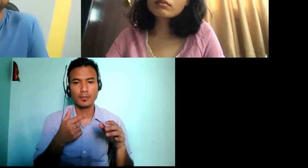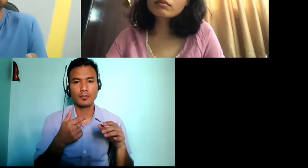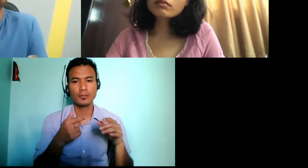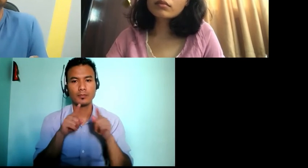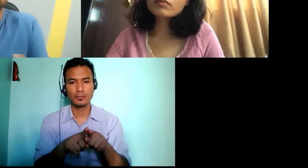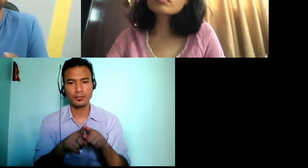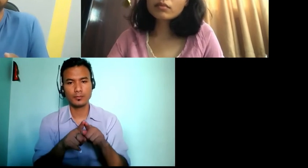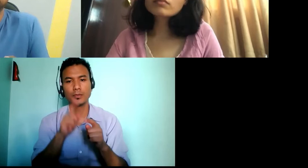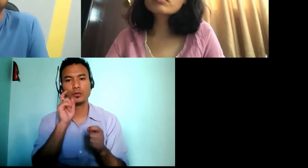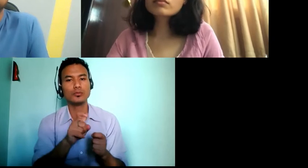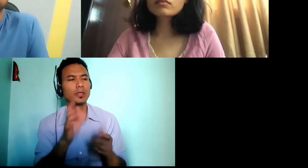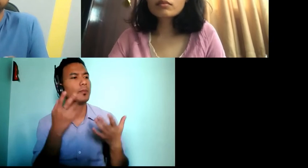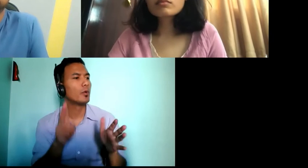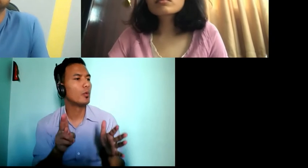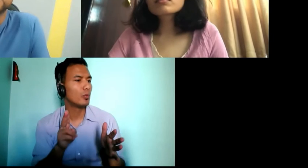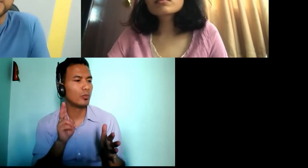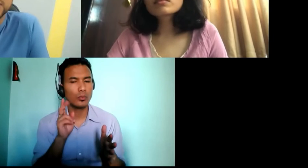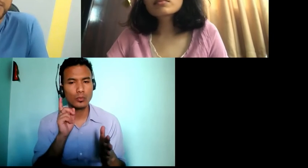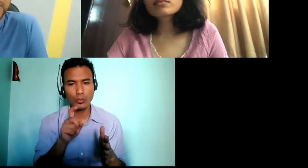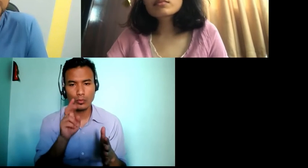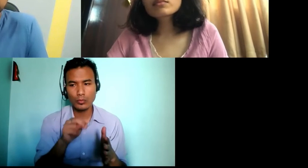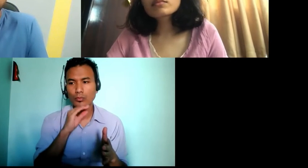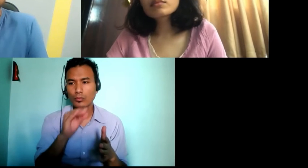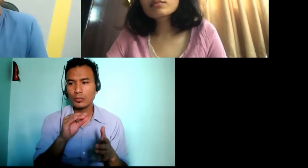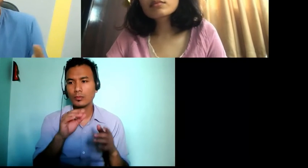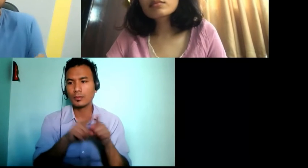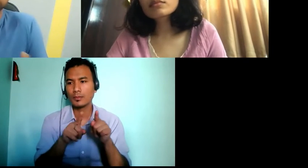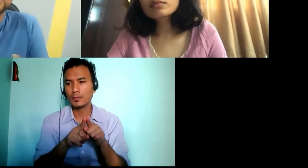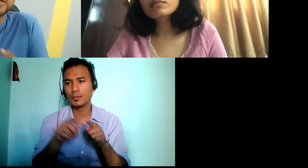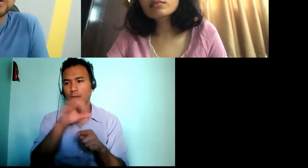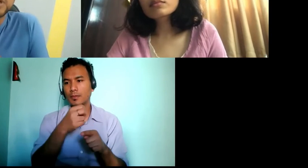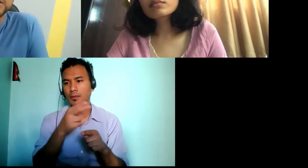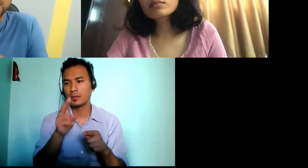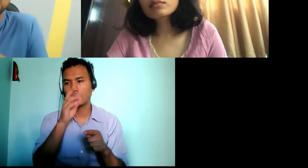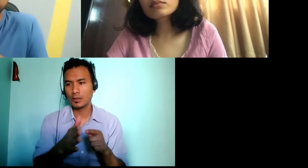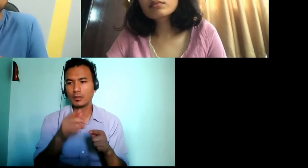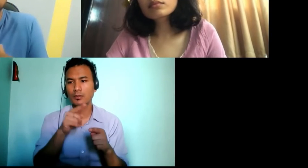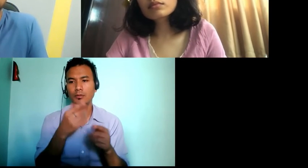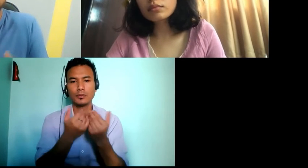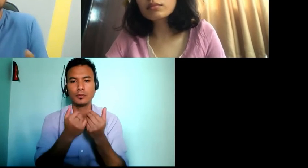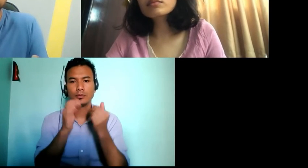गएर सोध्ने के भएको हो भनेर, र यङ्गर जेनेरेसनले पनि सबैजनाले उसरी नै चलाउनु सक्दैन,